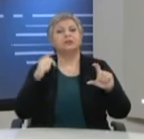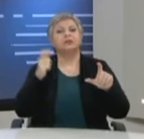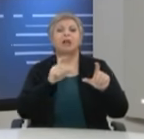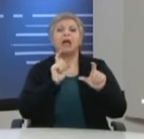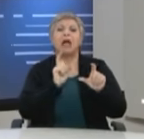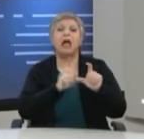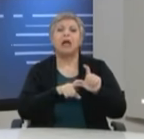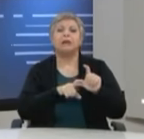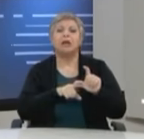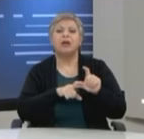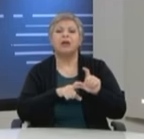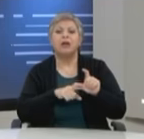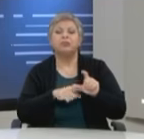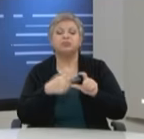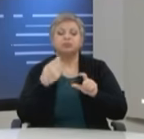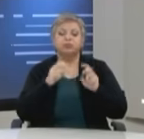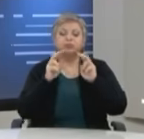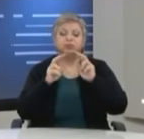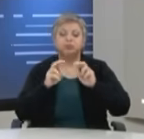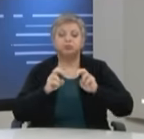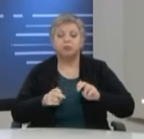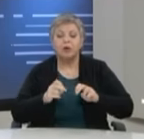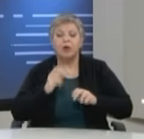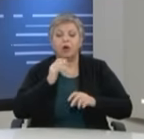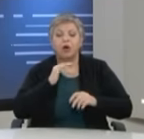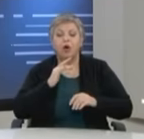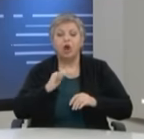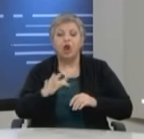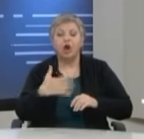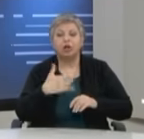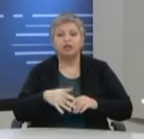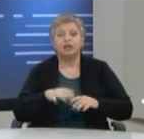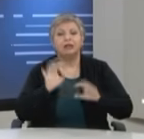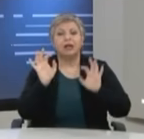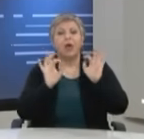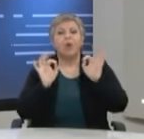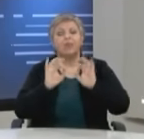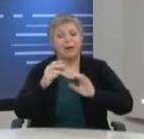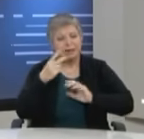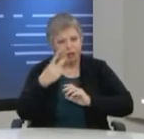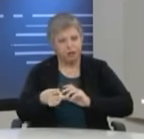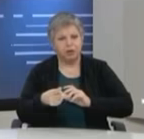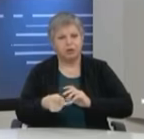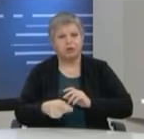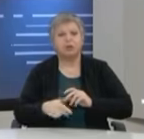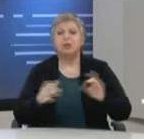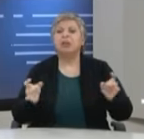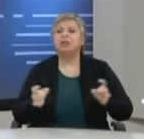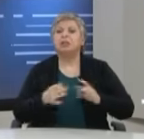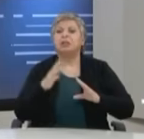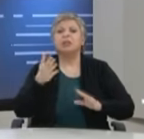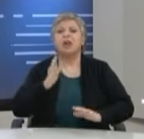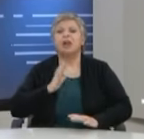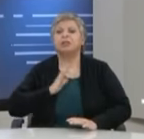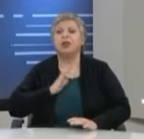Εταιρεία Μελέτης της Μακεδονικής Γλώσσας και κάποιος Θεσσαλονικιός προσφύγει στο δικαστήριο με τη συμφωνία που